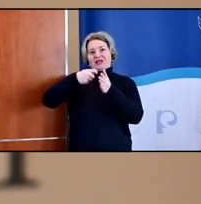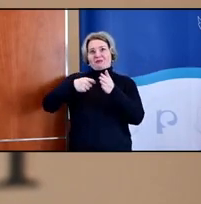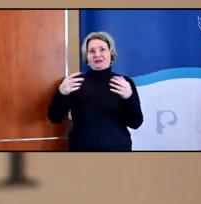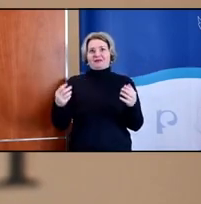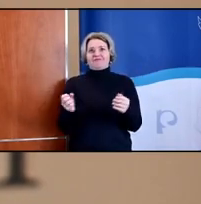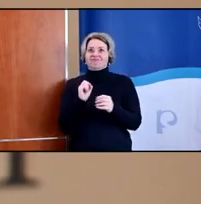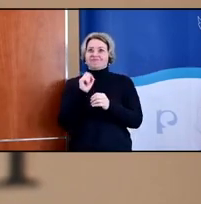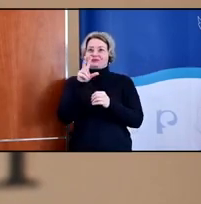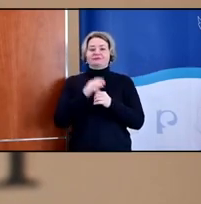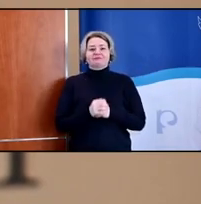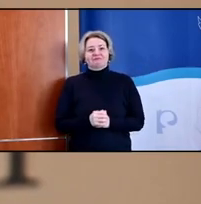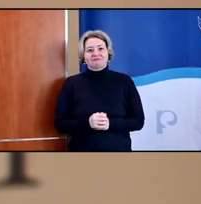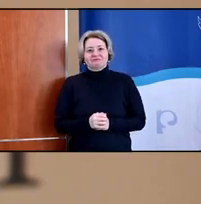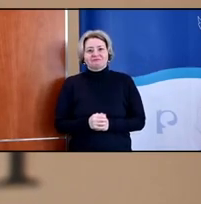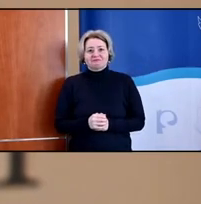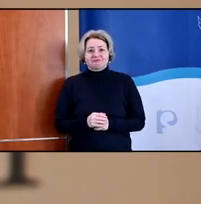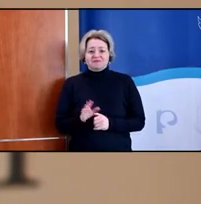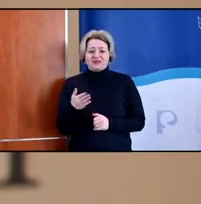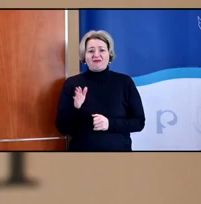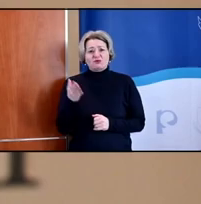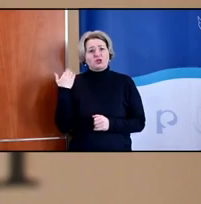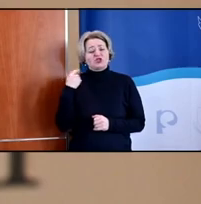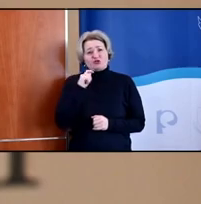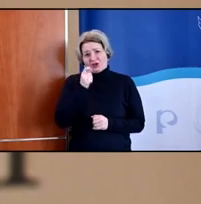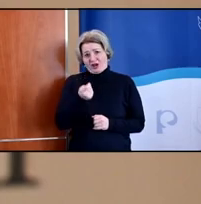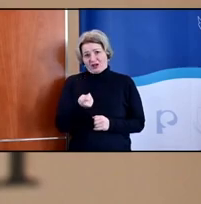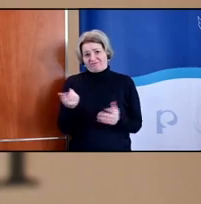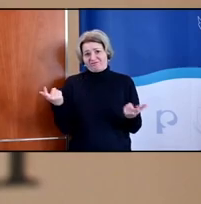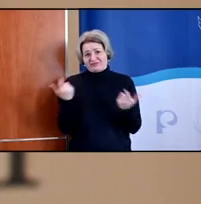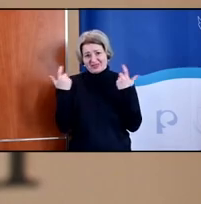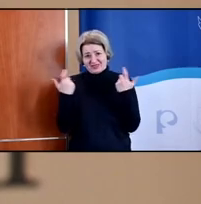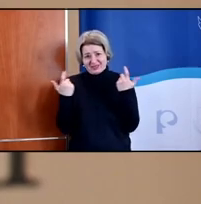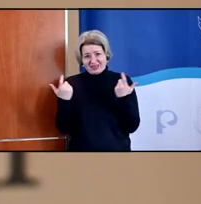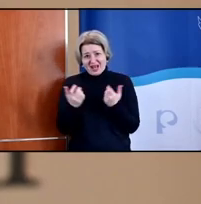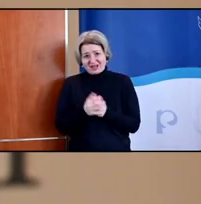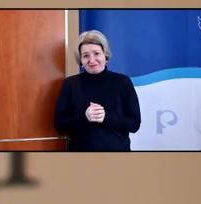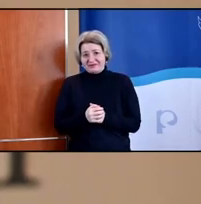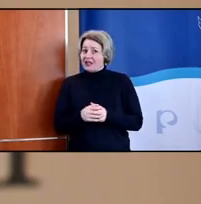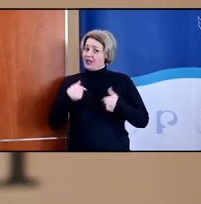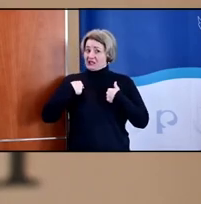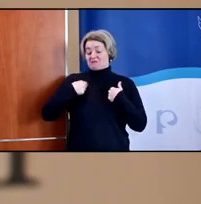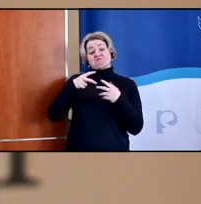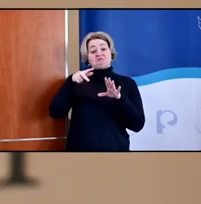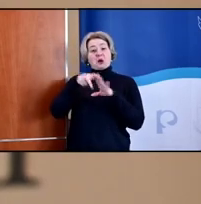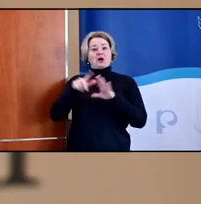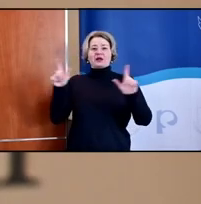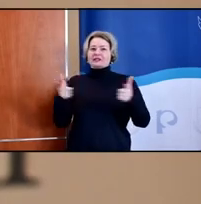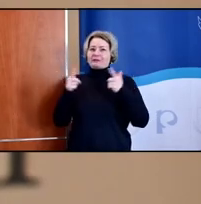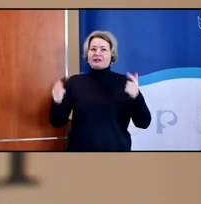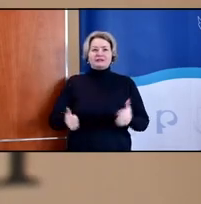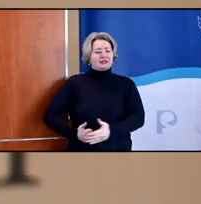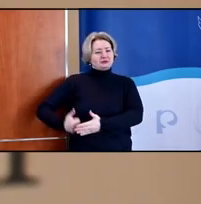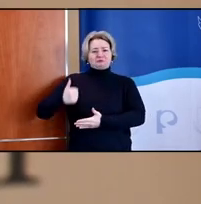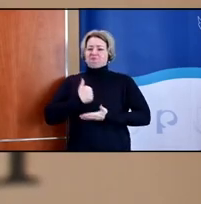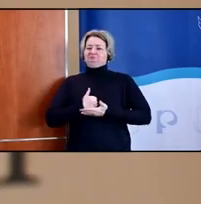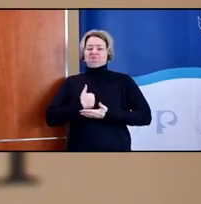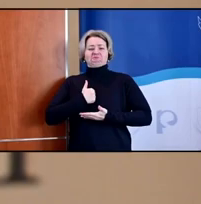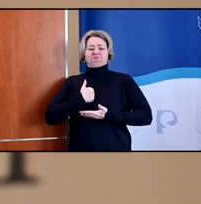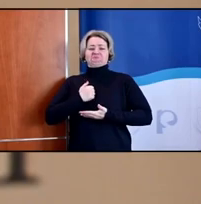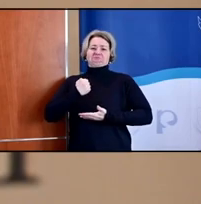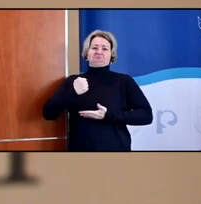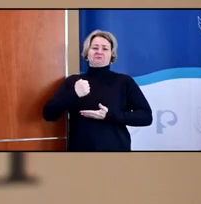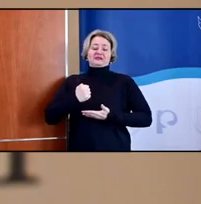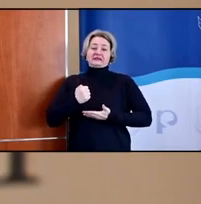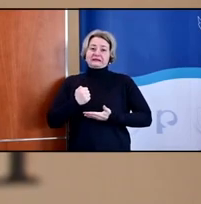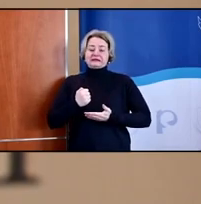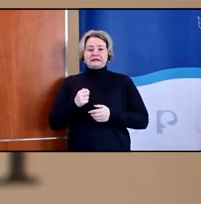hát nem volt siker ez a fesztivál mert azt mondtuk magunkról hogy akadálymentesek vagyunk és ezeket mind megcsináltuk de valójában ha belegondolunk